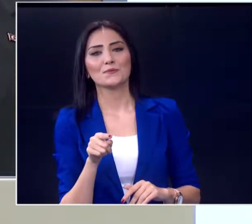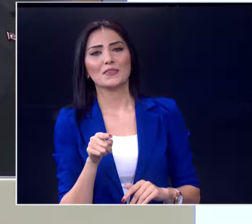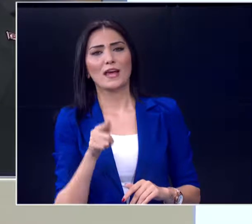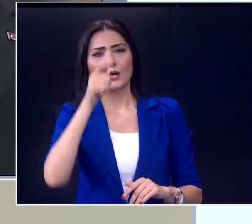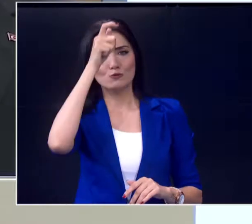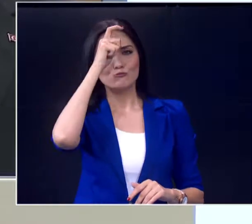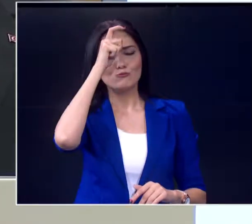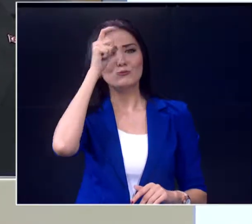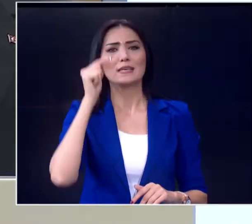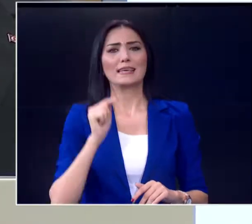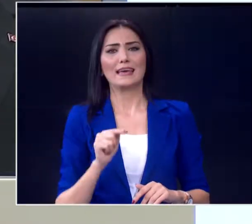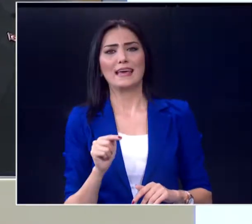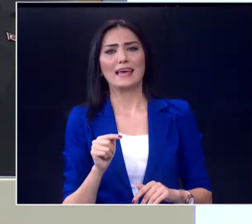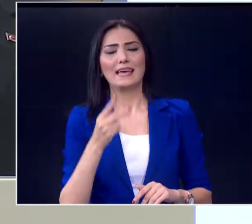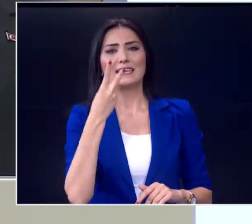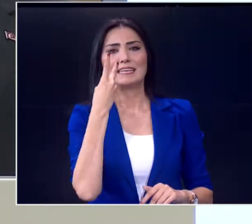Türkiye